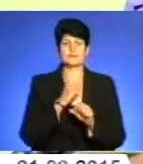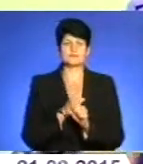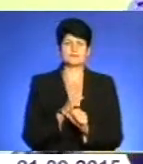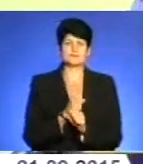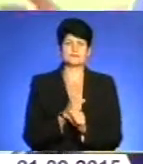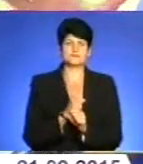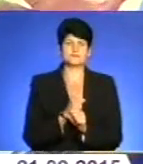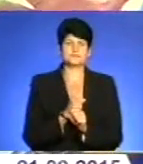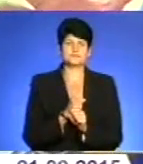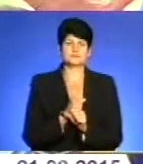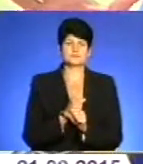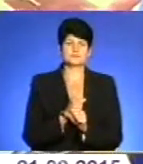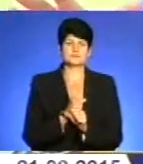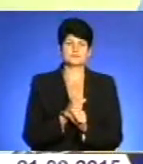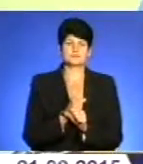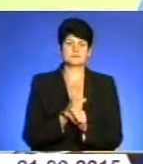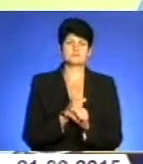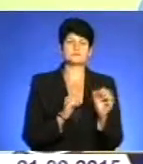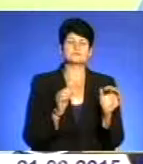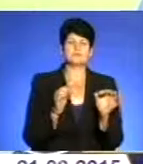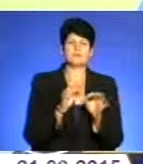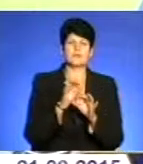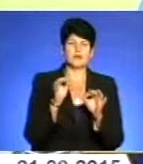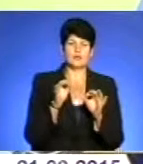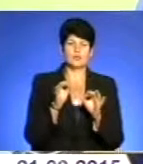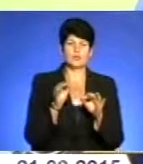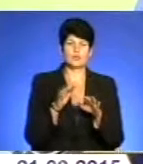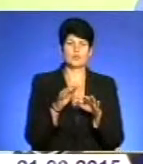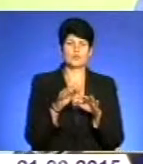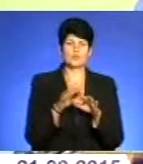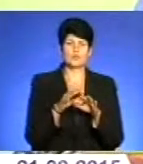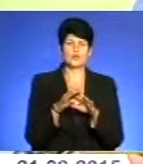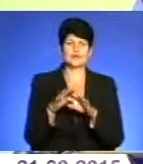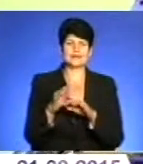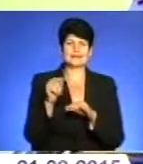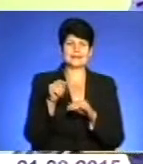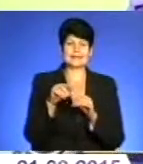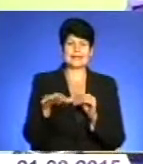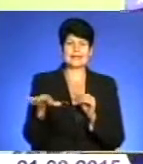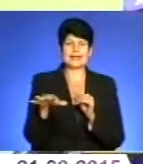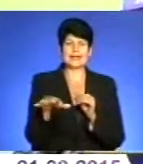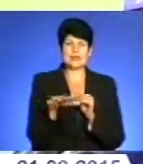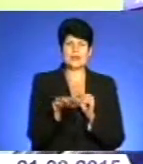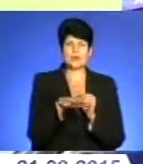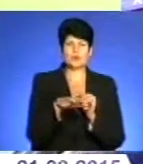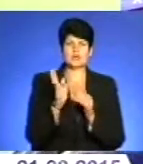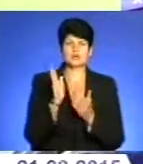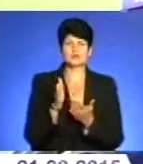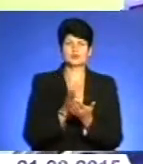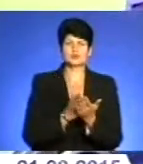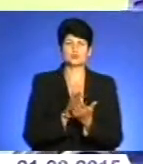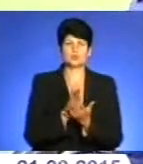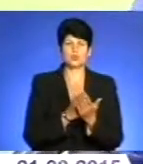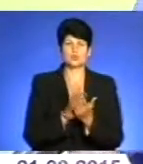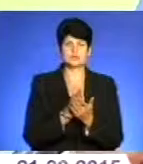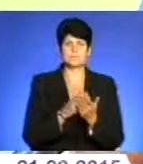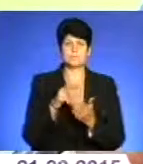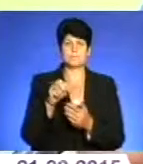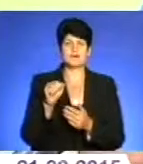і схему покриття тих територій, яких буде обслуговувати патрульна поліція.